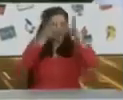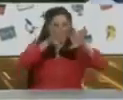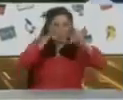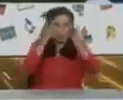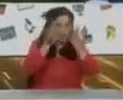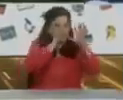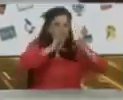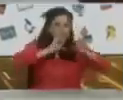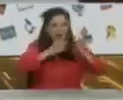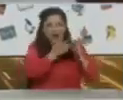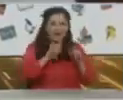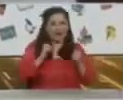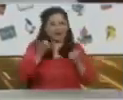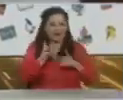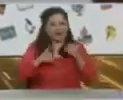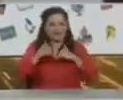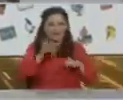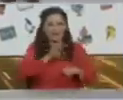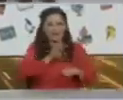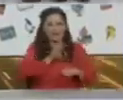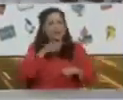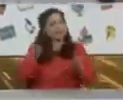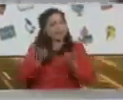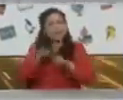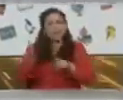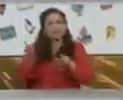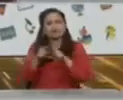हैं। आपने सुना होगा,